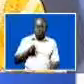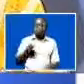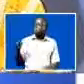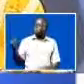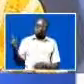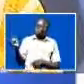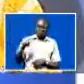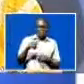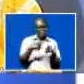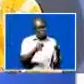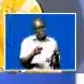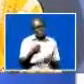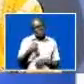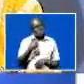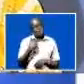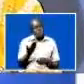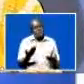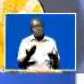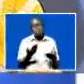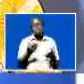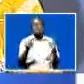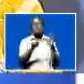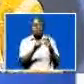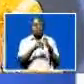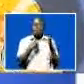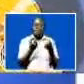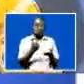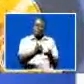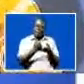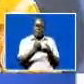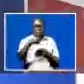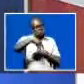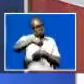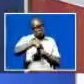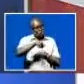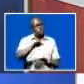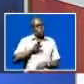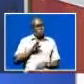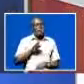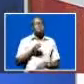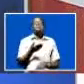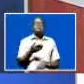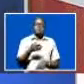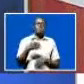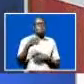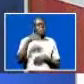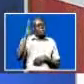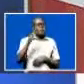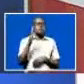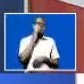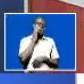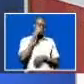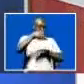umwambie pengine, ah dadangu, mimi kuna kitu chanikera. Naomba unisaidie wewe kama mwanamke, mama mlezi mzazi kama